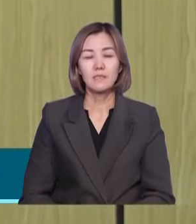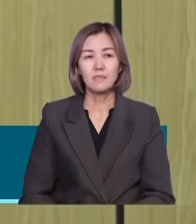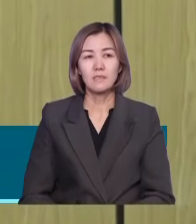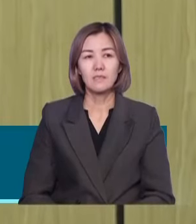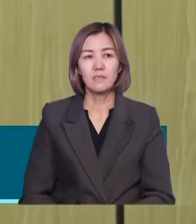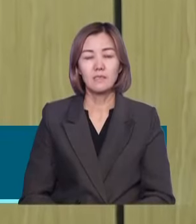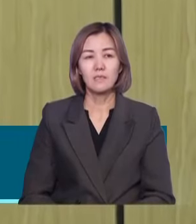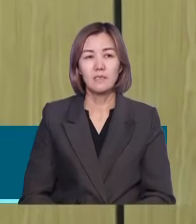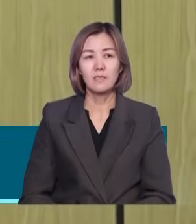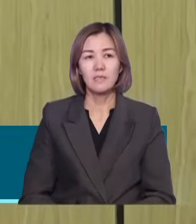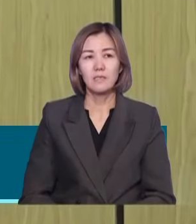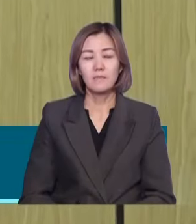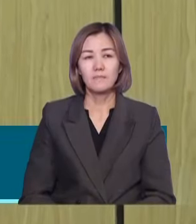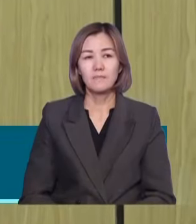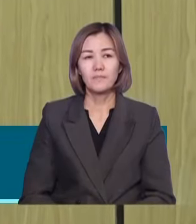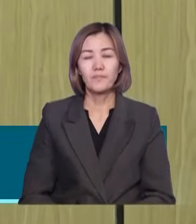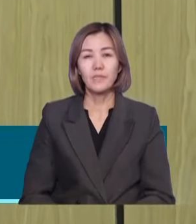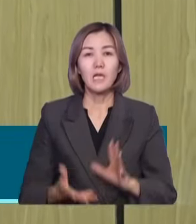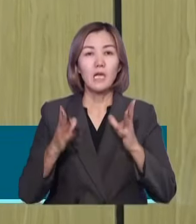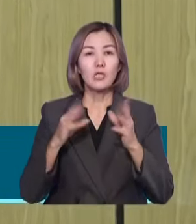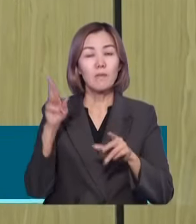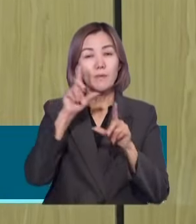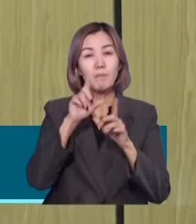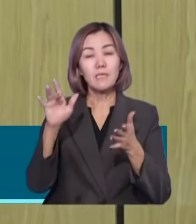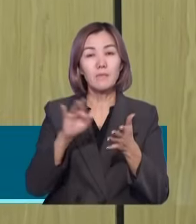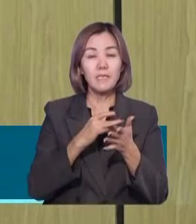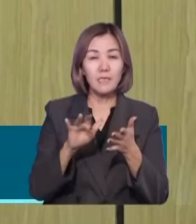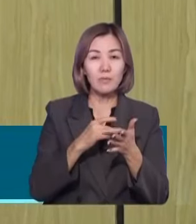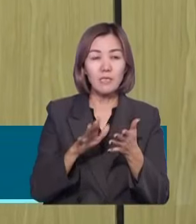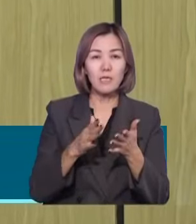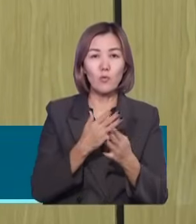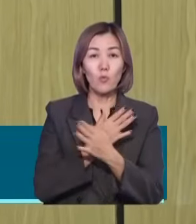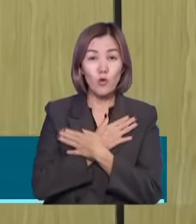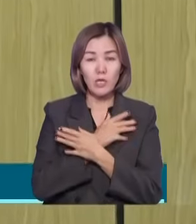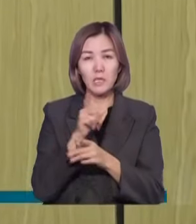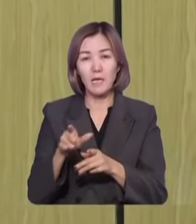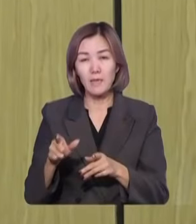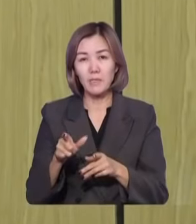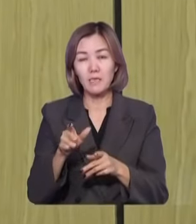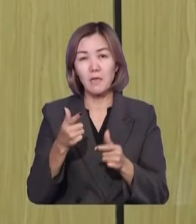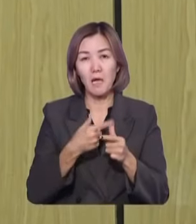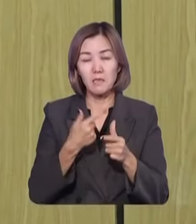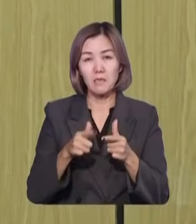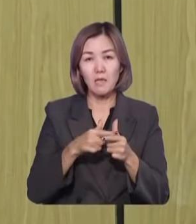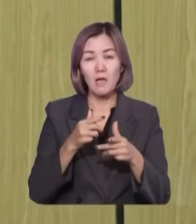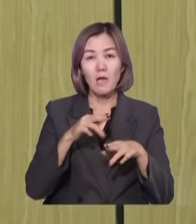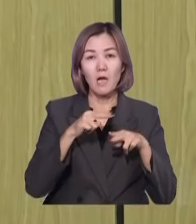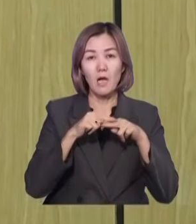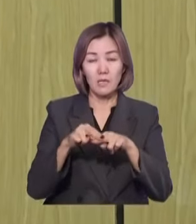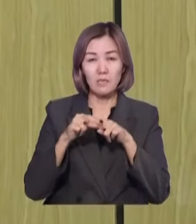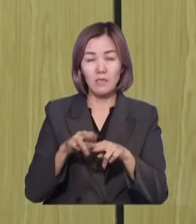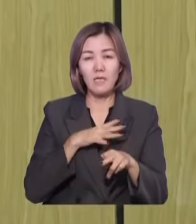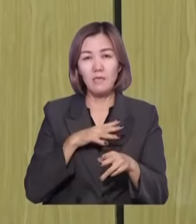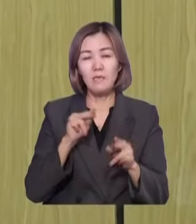открытых незаконных выплат бухгалтерам. Жалпы мектеп есепшілері дүниеден өткен адамдардың атына ақша аударып отырған, ақшаның басым бөлігін